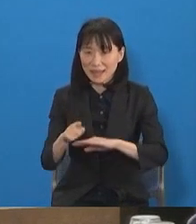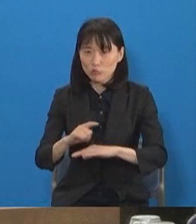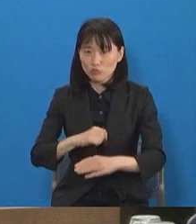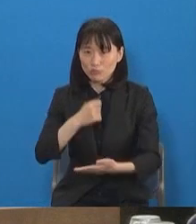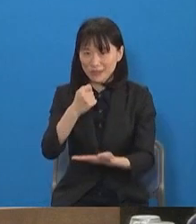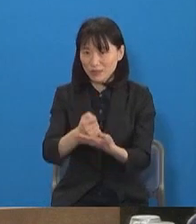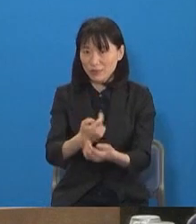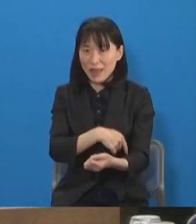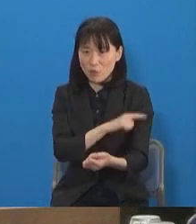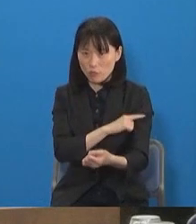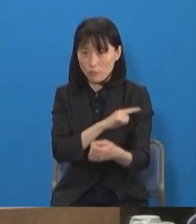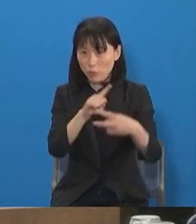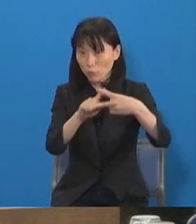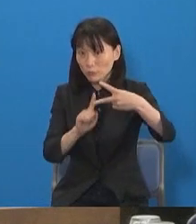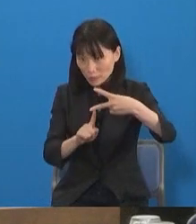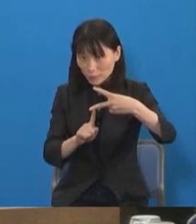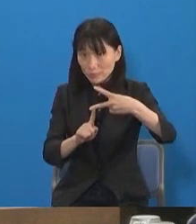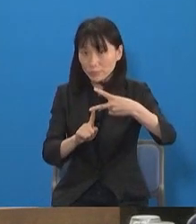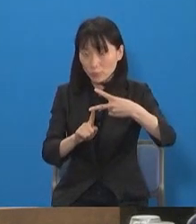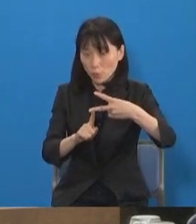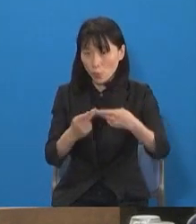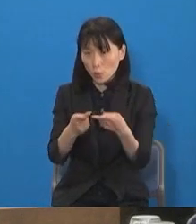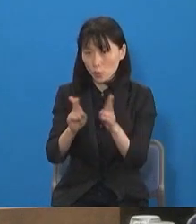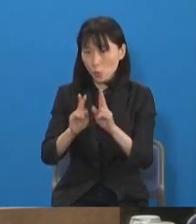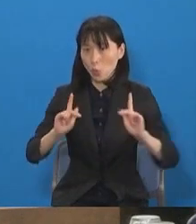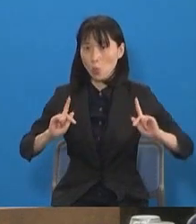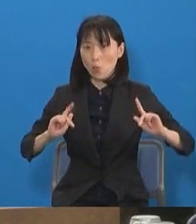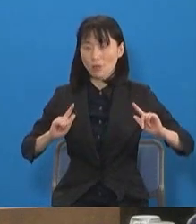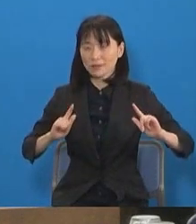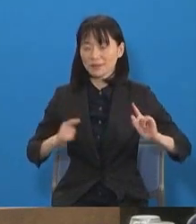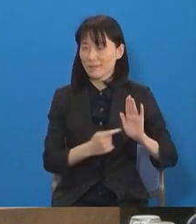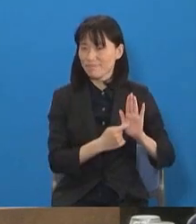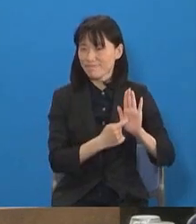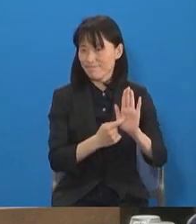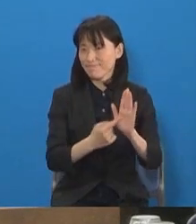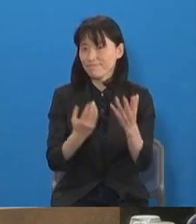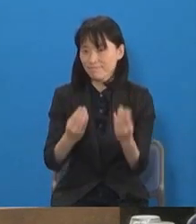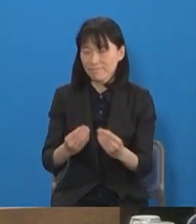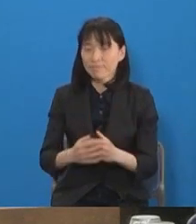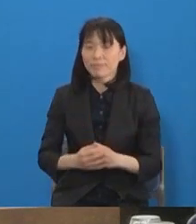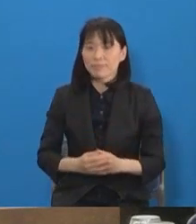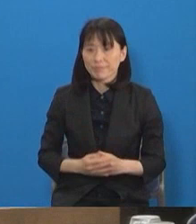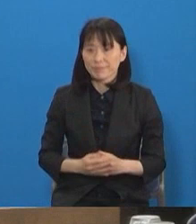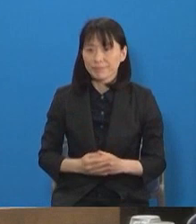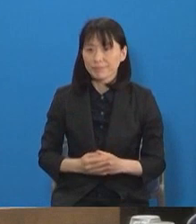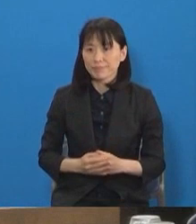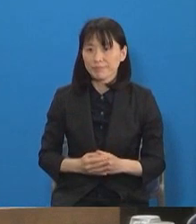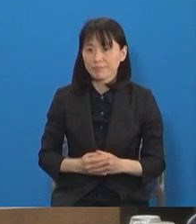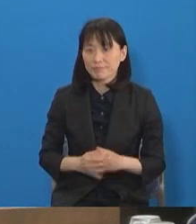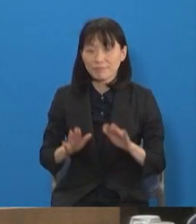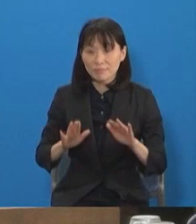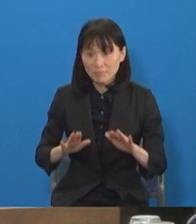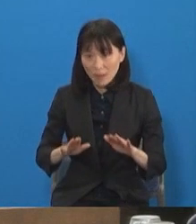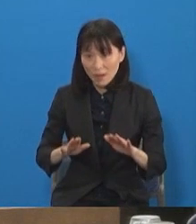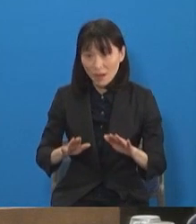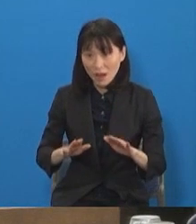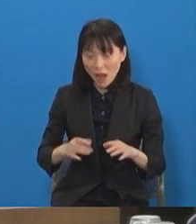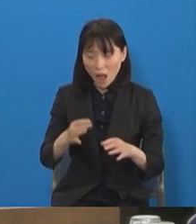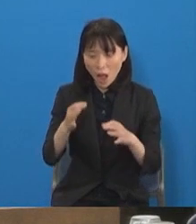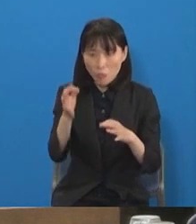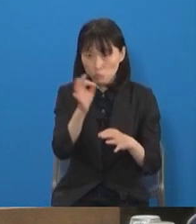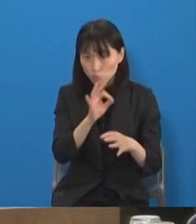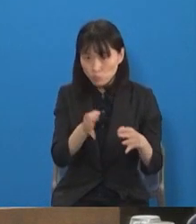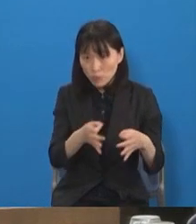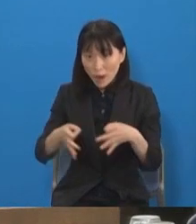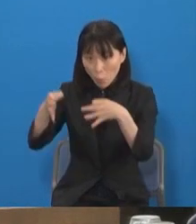力、この2つを党の誇りとして訴えてまいりました。また現在の物価高騰に